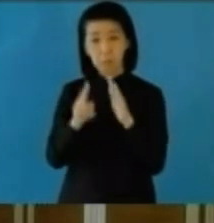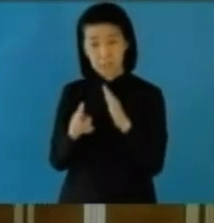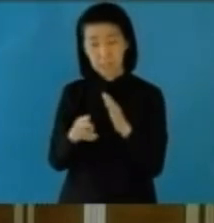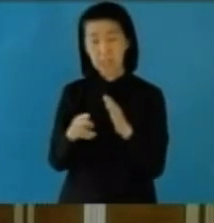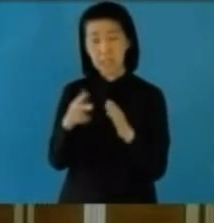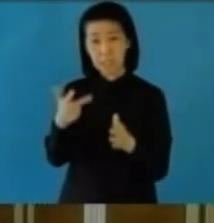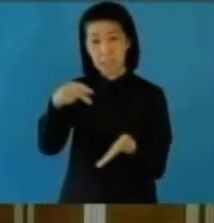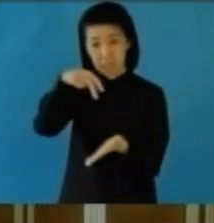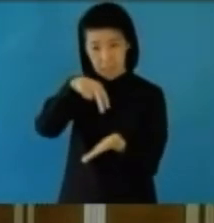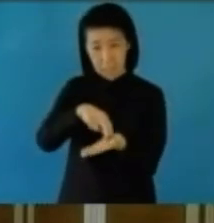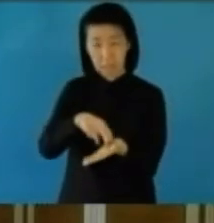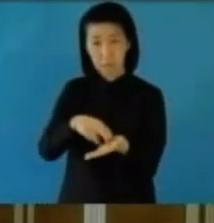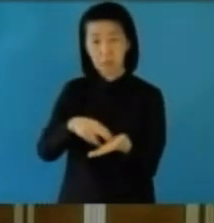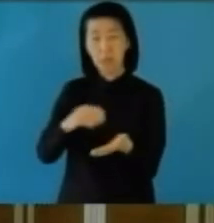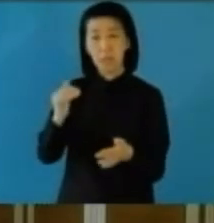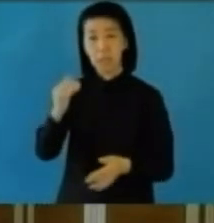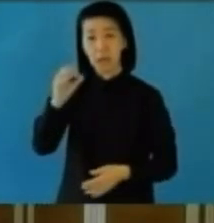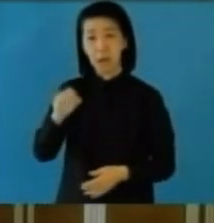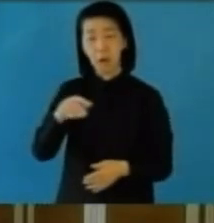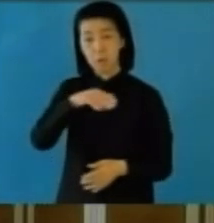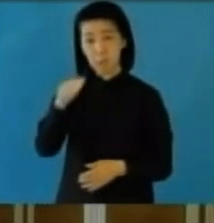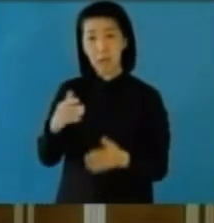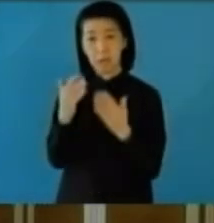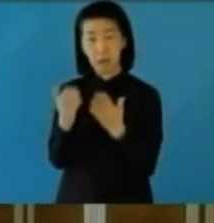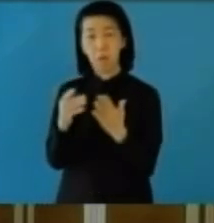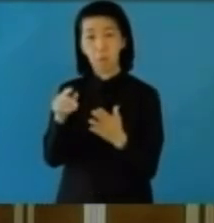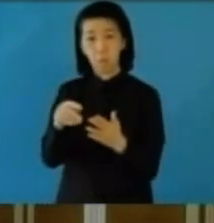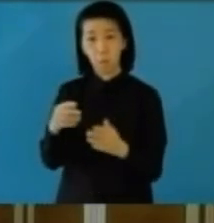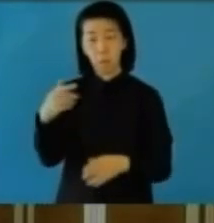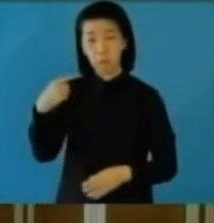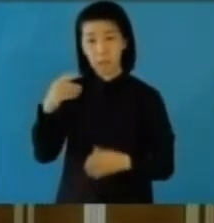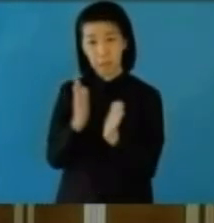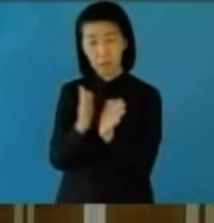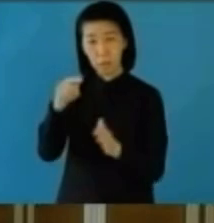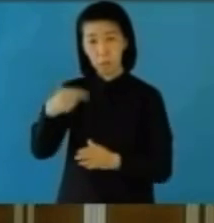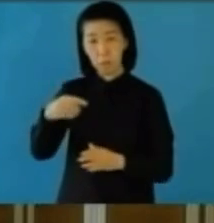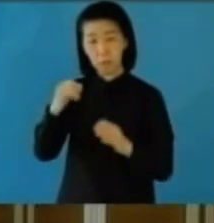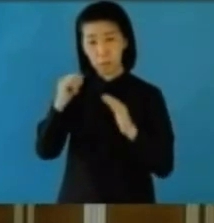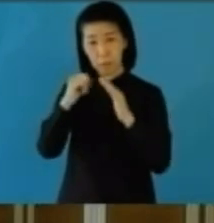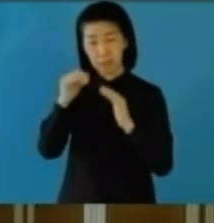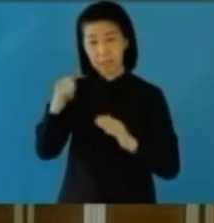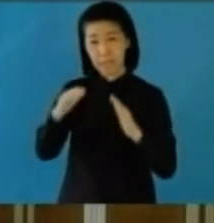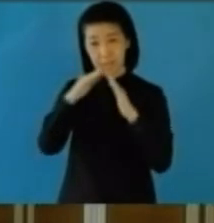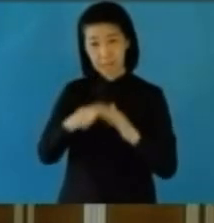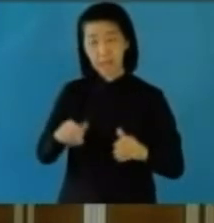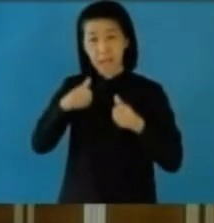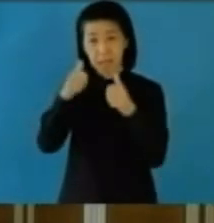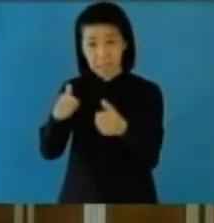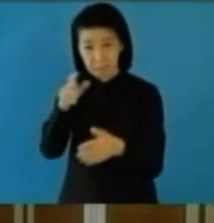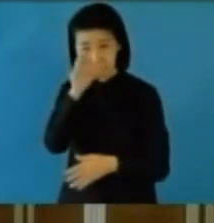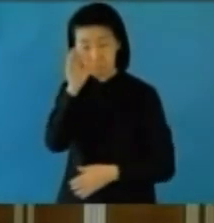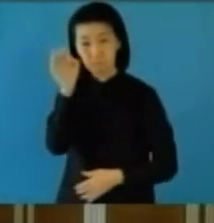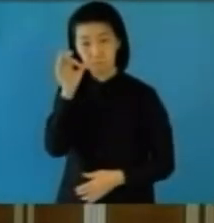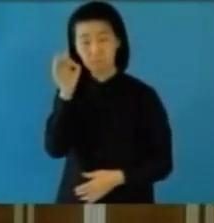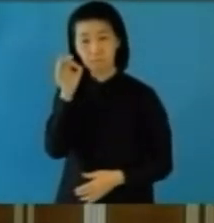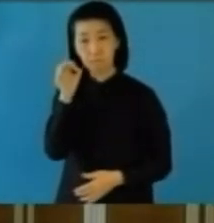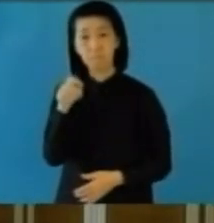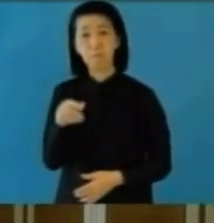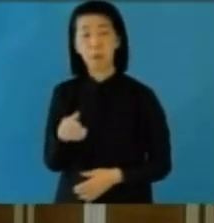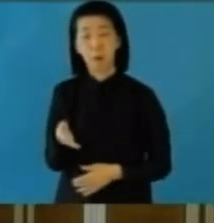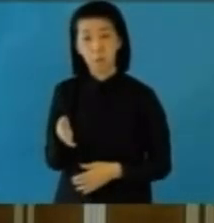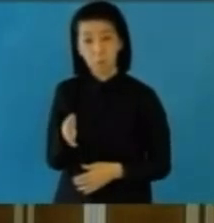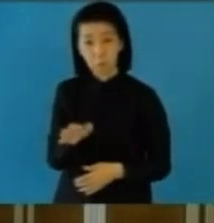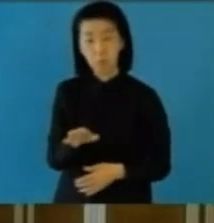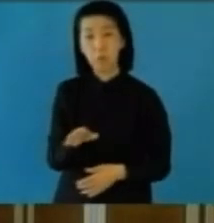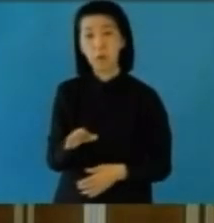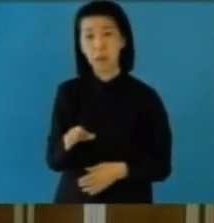担当職員が視察する予定です。県教委としては、不登校特例校の設置を検討している市町村教育委員会